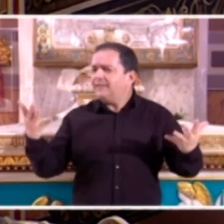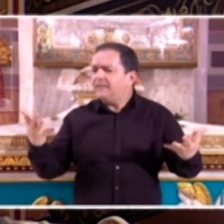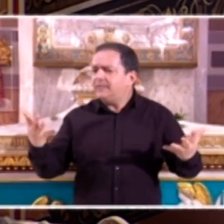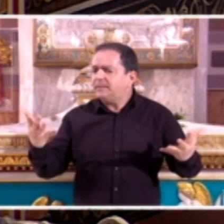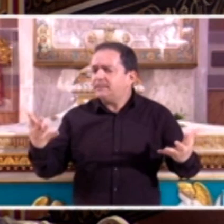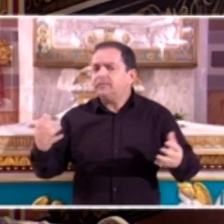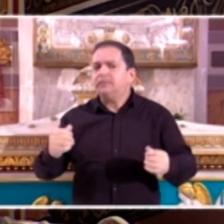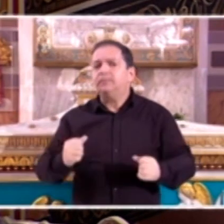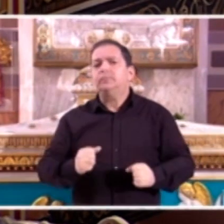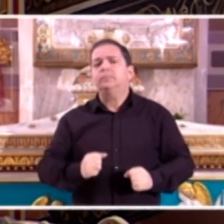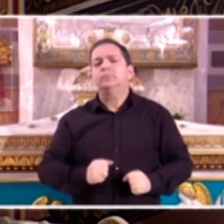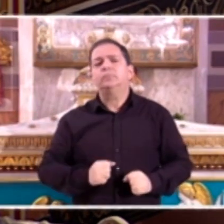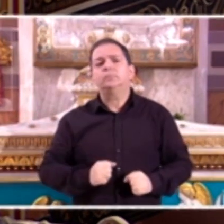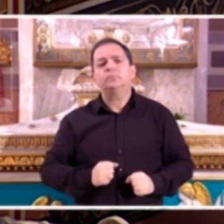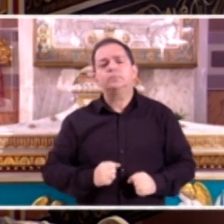βρέθη.